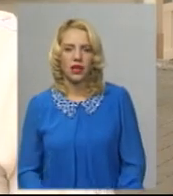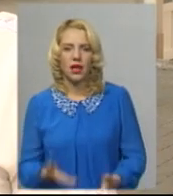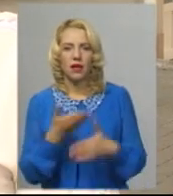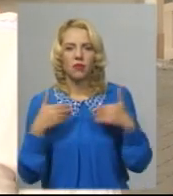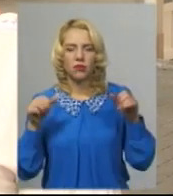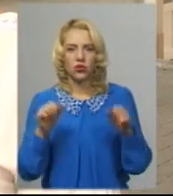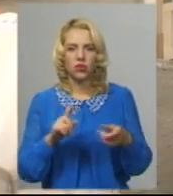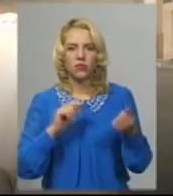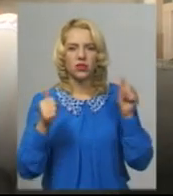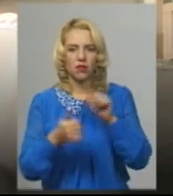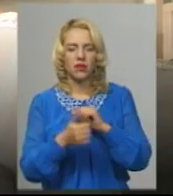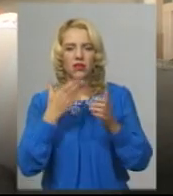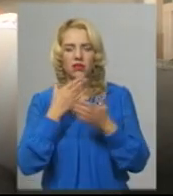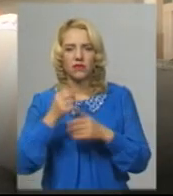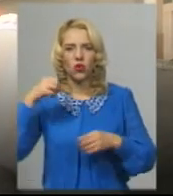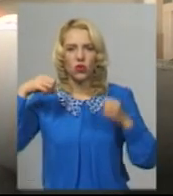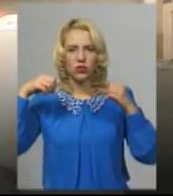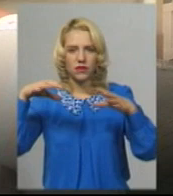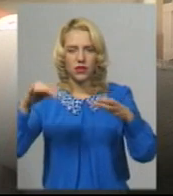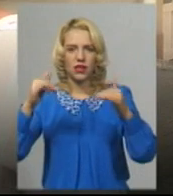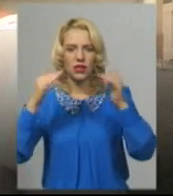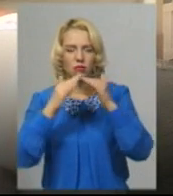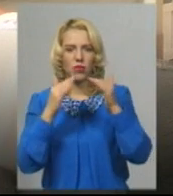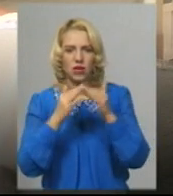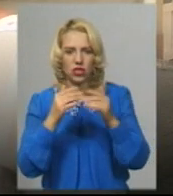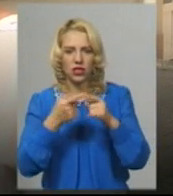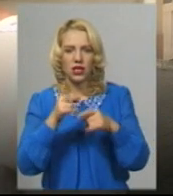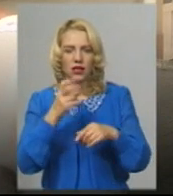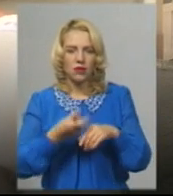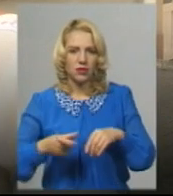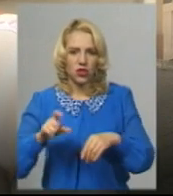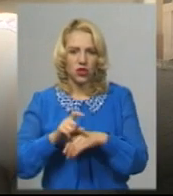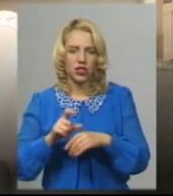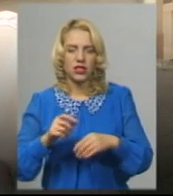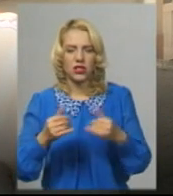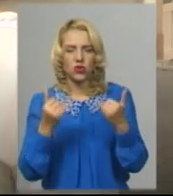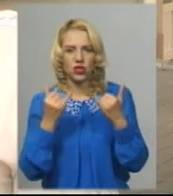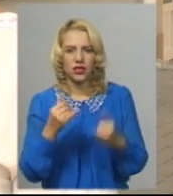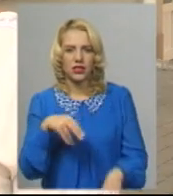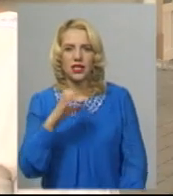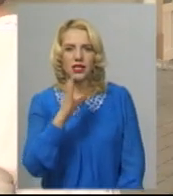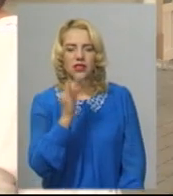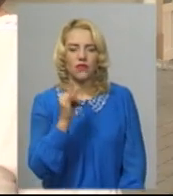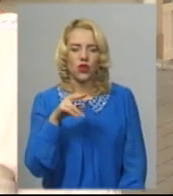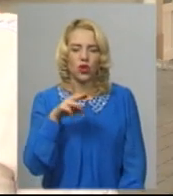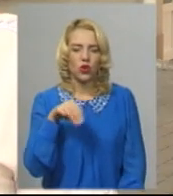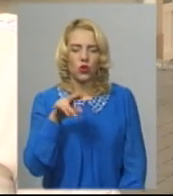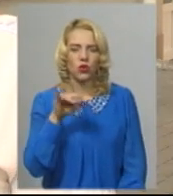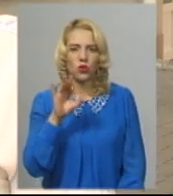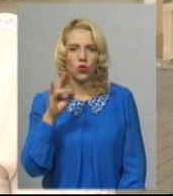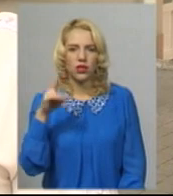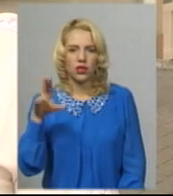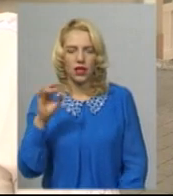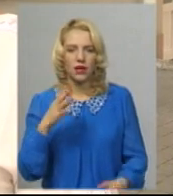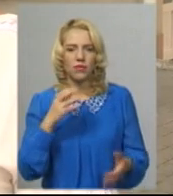можемо замінити своє освітлення в помешканні на більш сучасне, світодіодне. Ми можемо замінити в своїх